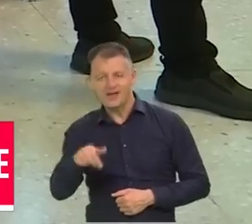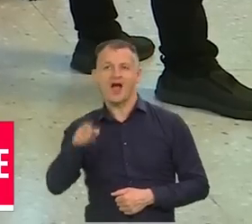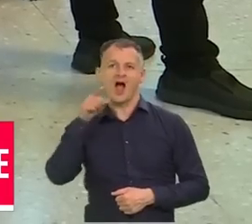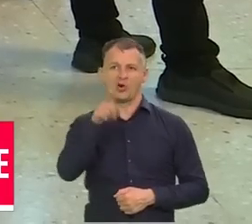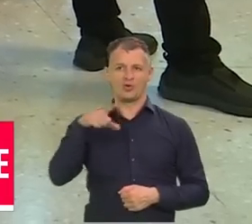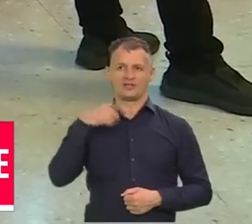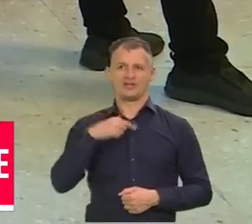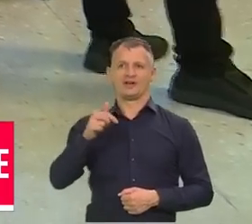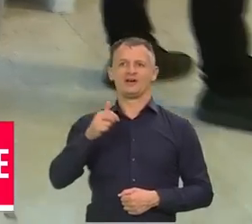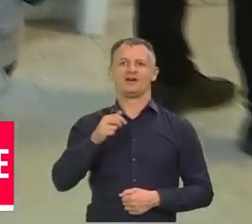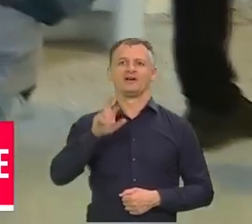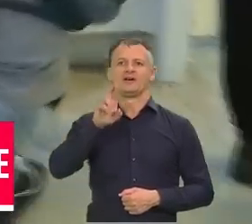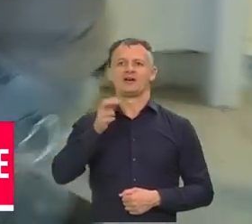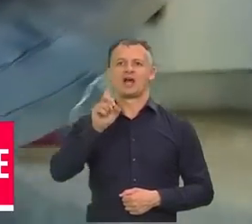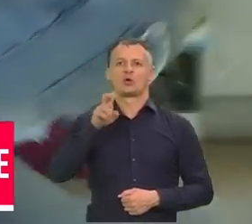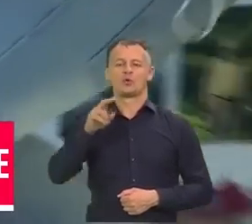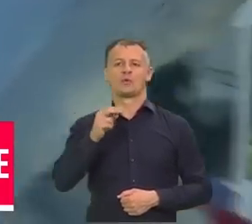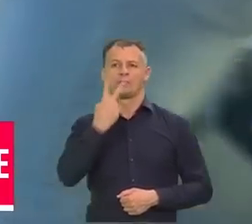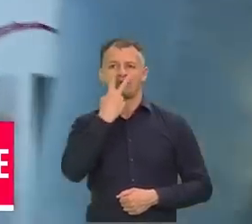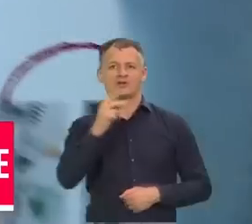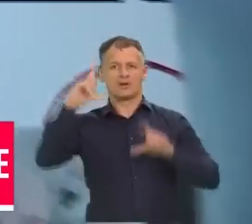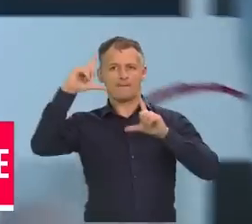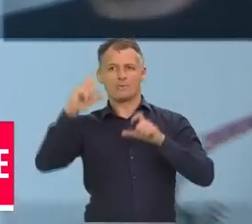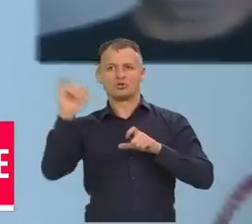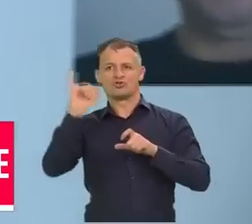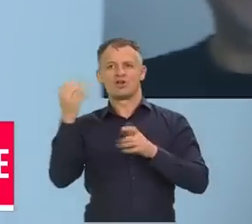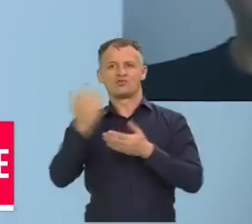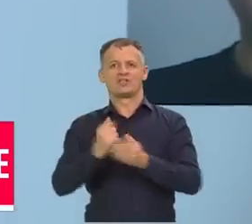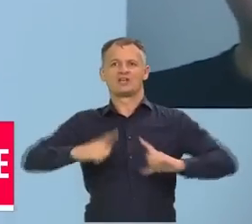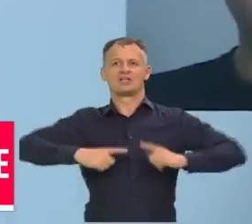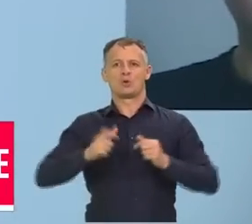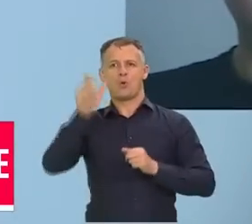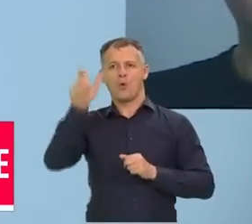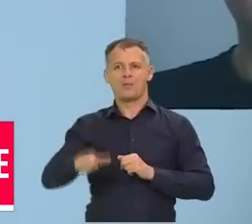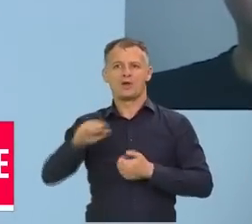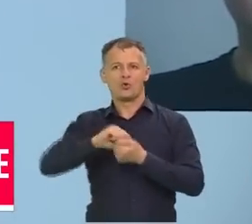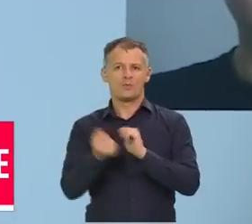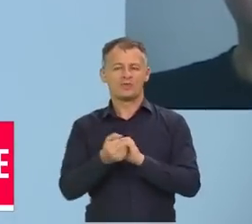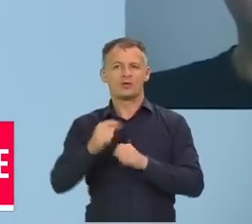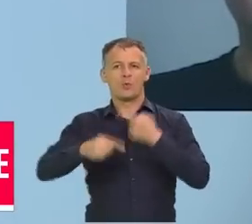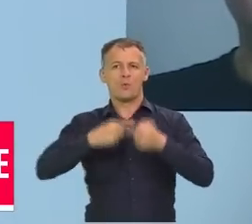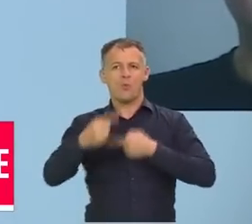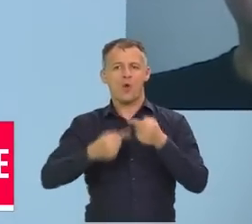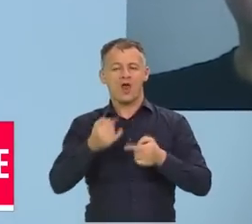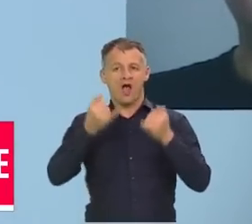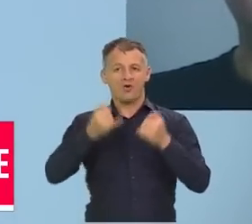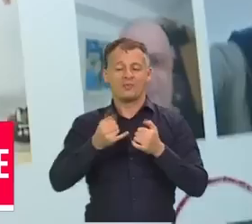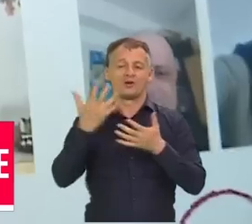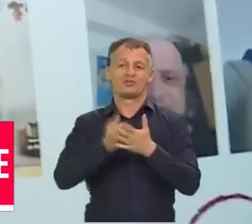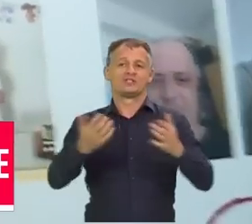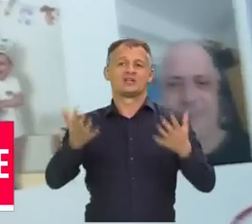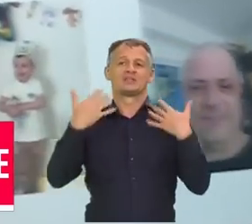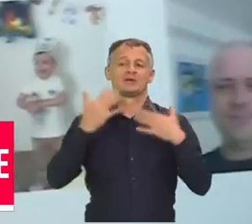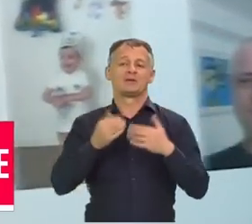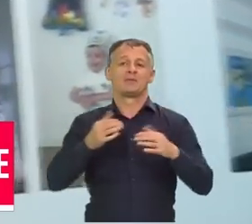Radu are 3 ani și își privește poza pe un panou al supraviețuitorilor. Oameni care au luptat cu leucemia și care astăzi respiră, îmbrățișează,